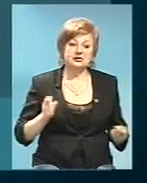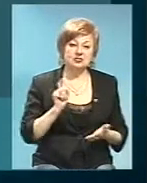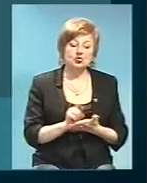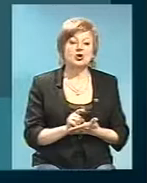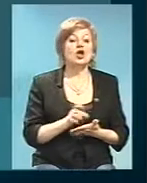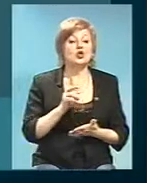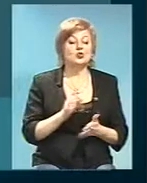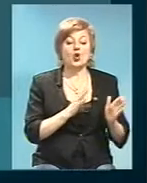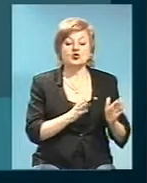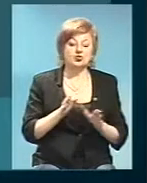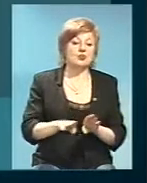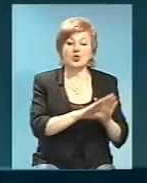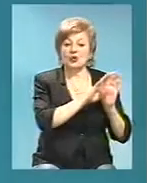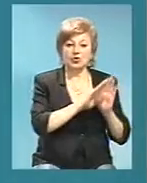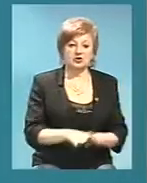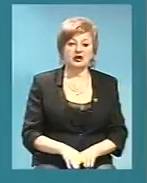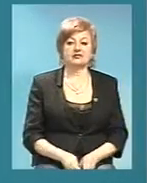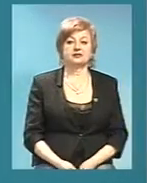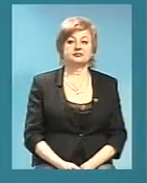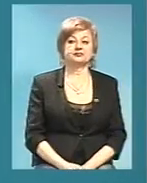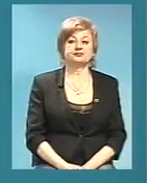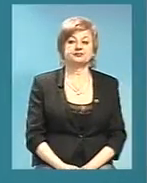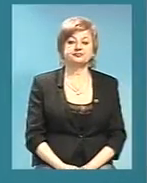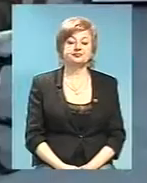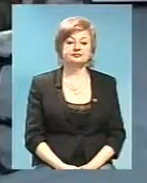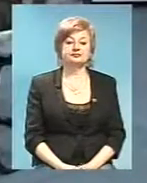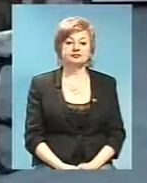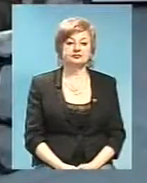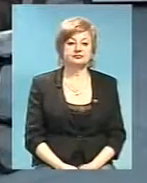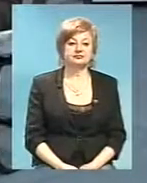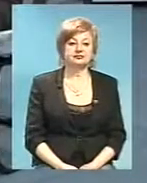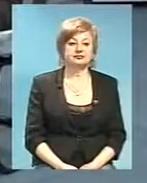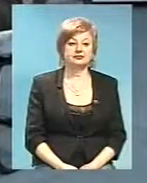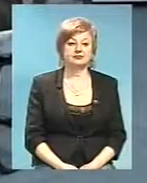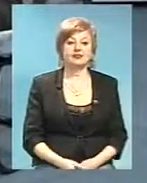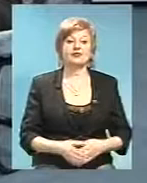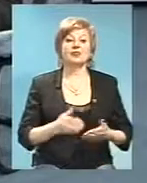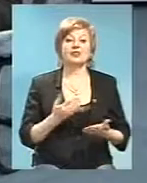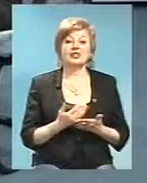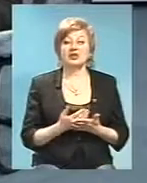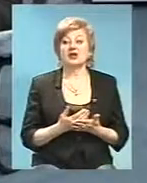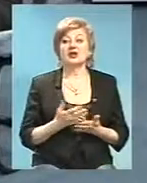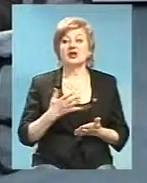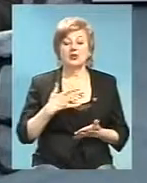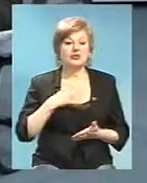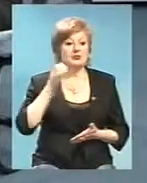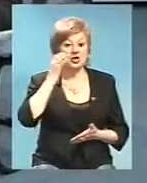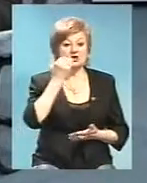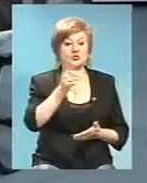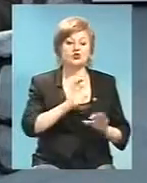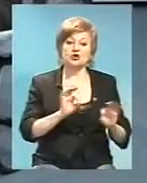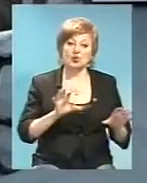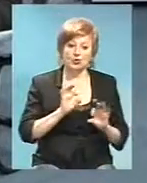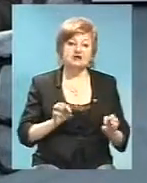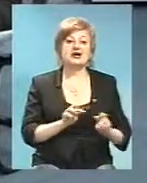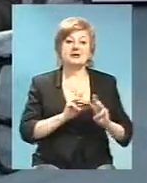але стандарт для всіх однаковий. Пані Наталя, от як ми тільки що почули, в міністерстві також